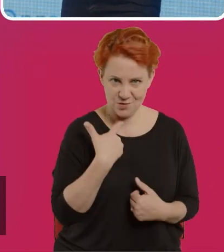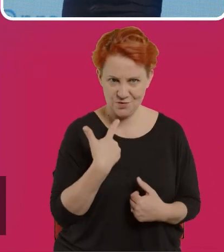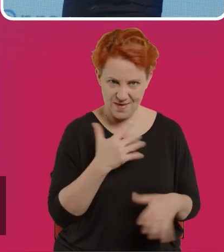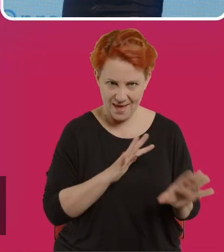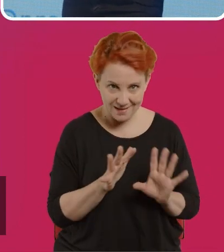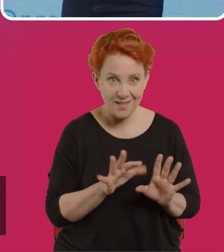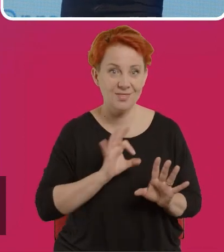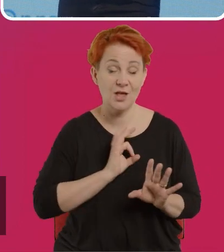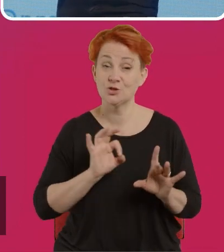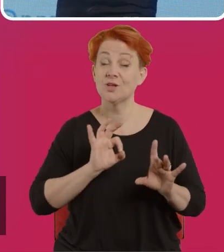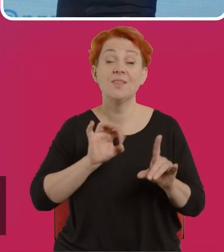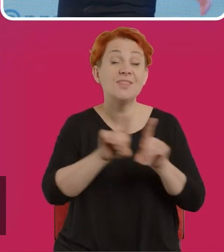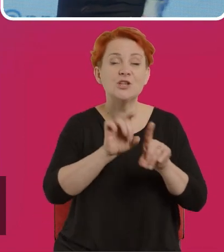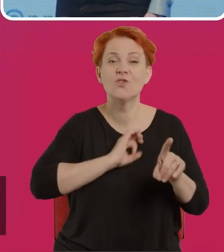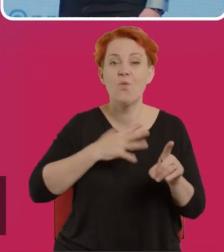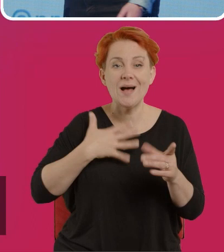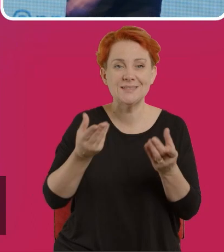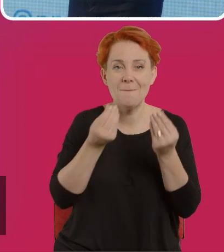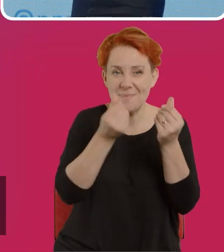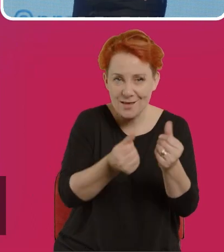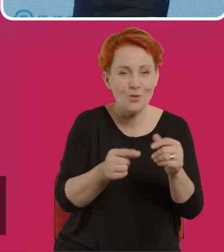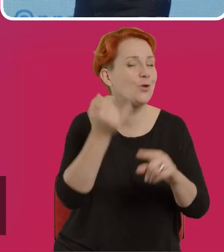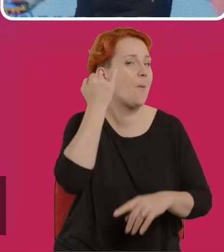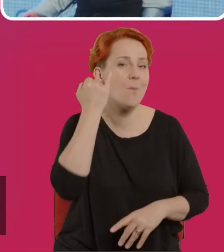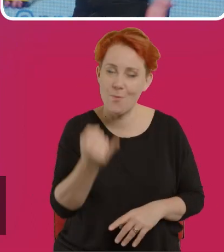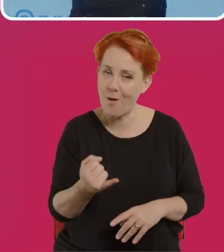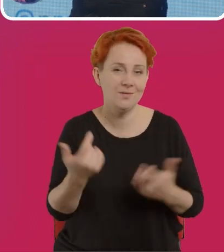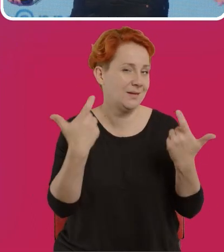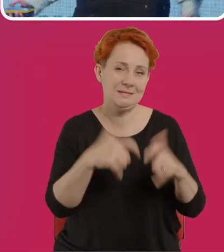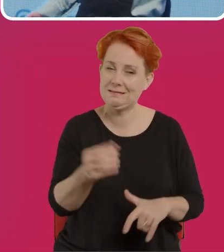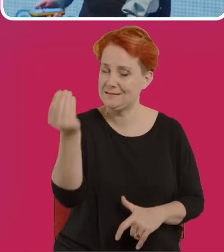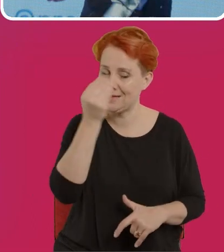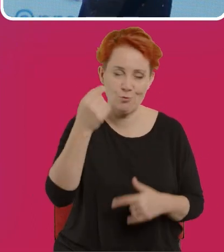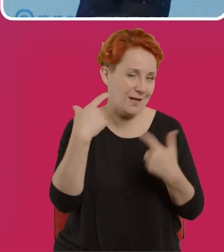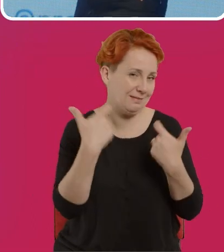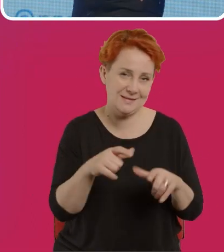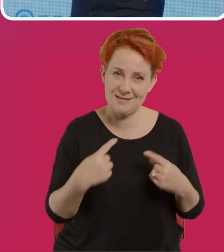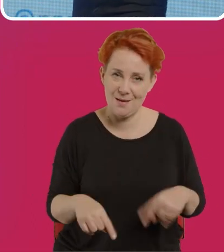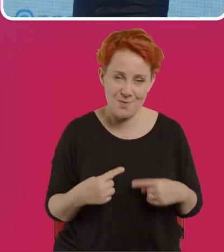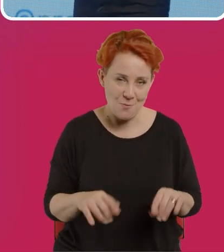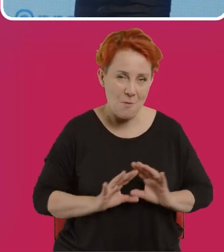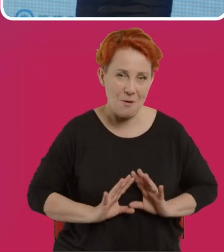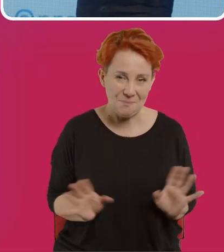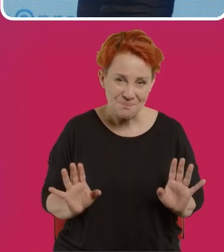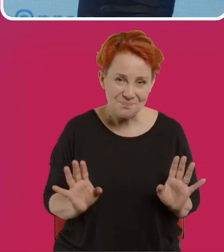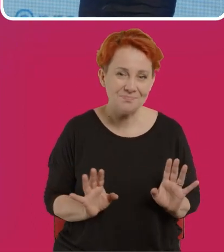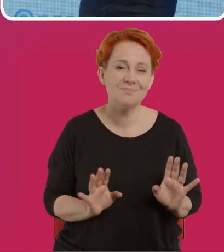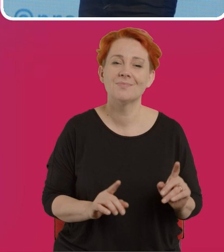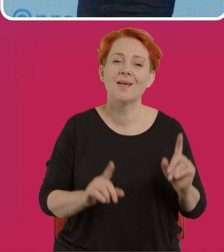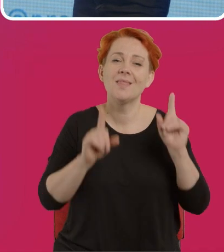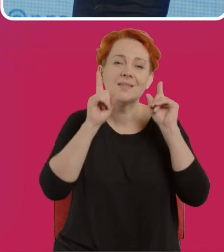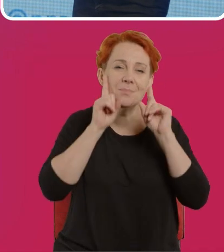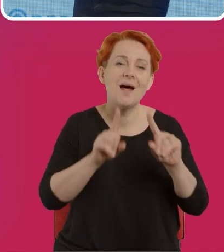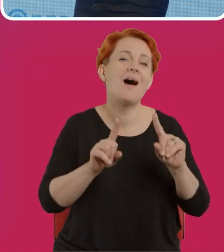też ze swoje pieniądze, też kolejny błąd, też się nic nie nauczyłam, to oczywiście. Więc tak naprawdę wszystkie te